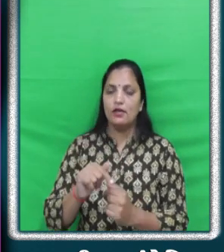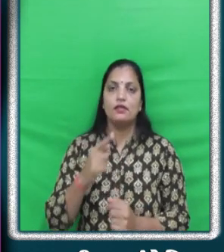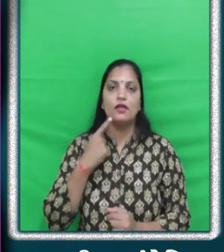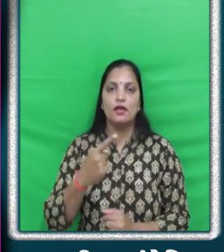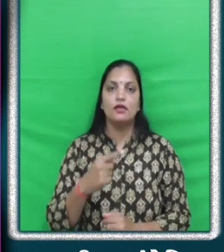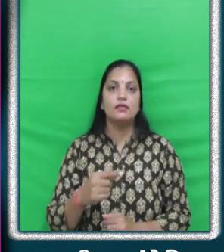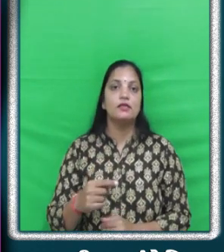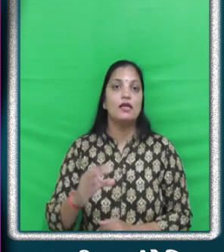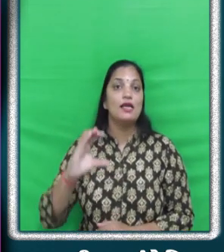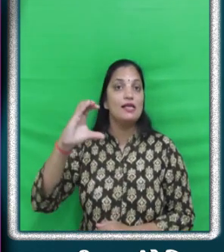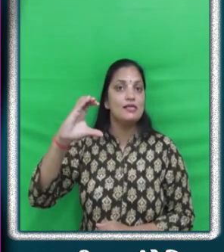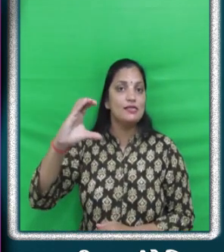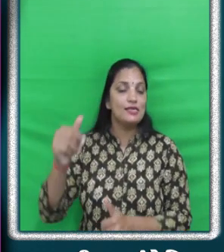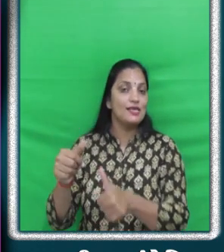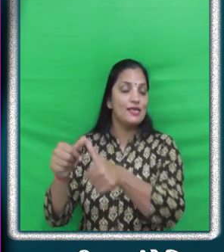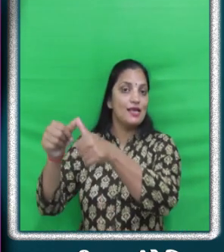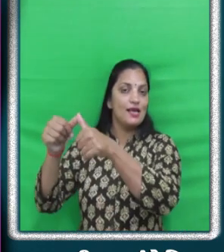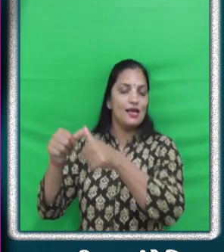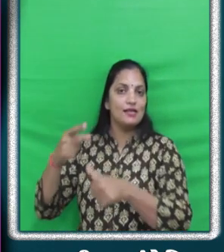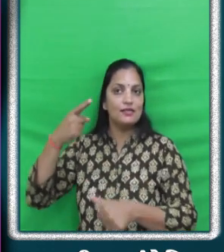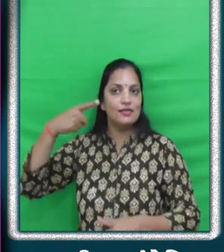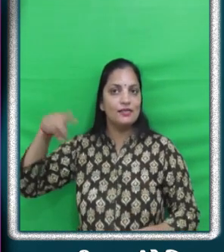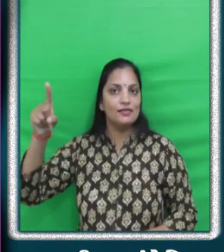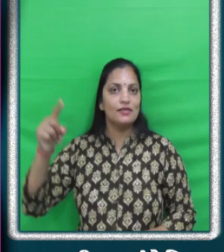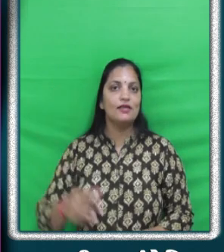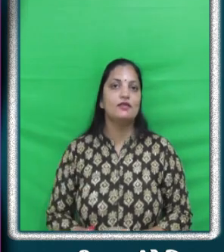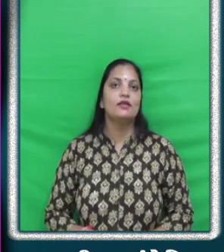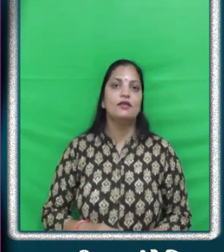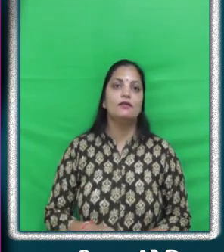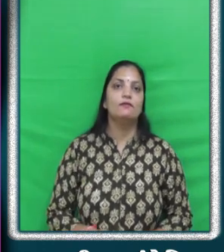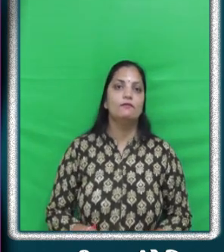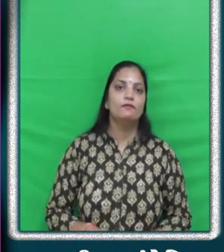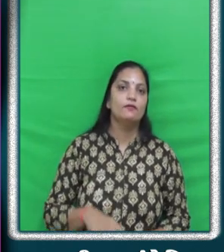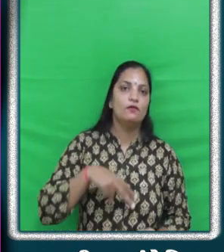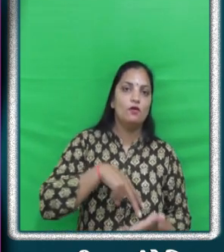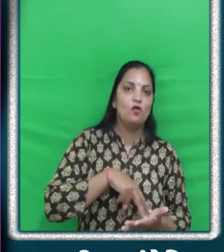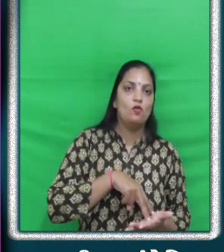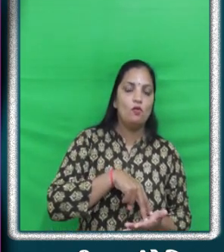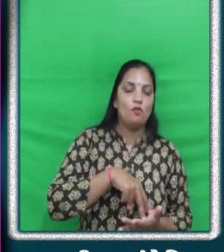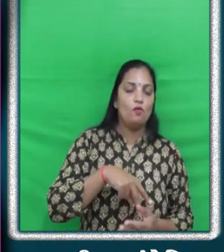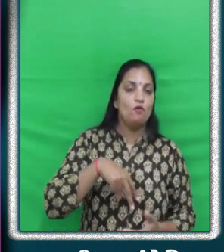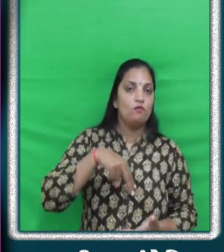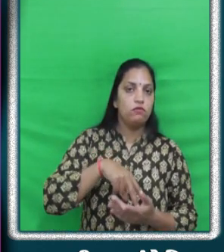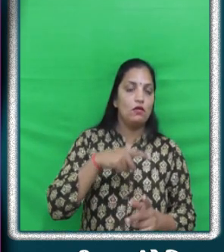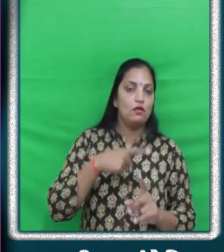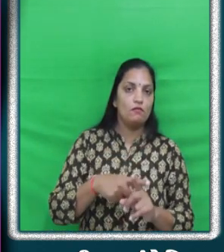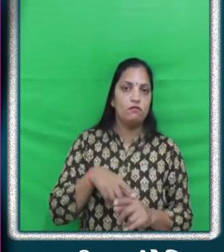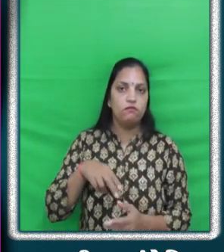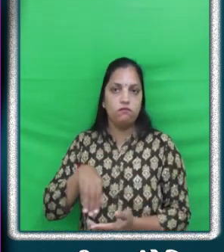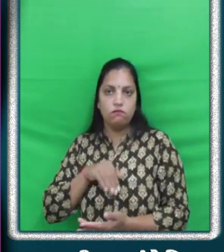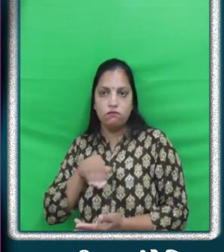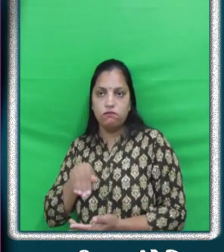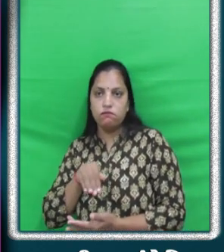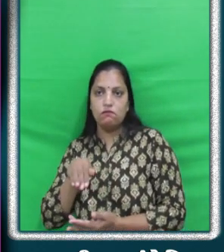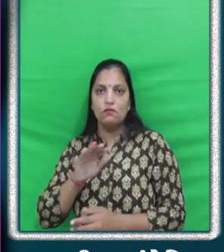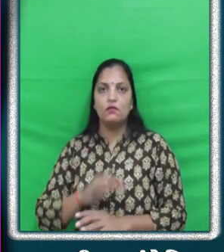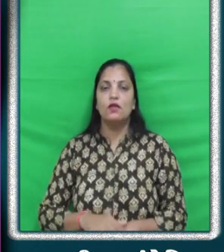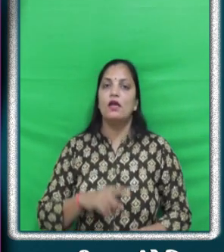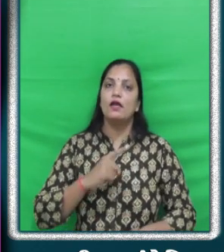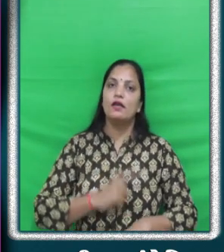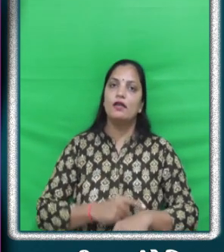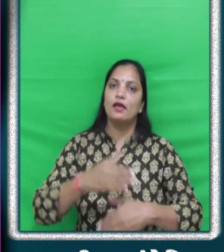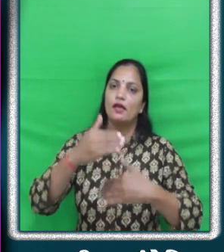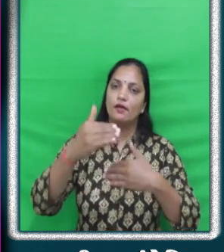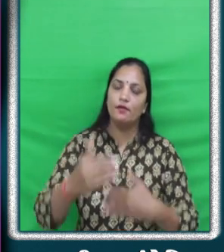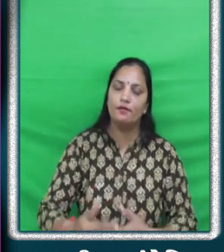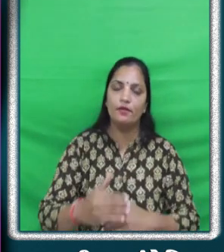ગુડ. ટેલી કરી લો કે તમારો આન્સર મેચ થાય છે સી, ઉભયજીવી અને સરીસૃપ. તમારા માટે નેક્સ્ટ ક્વેશ્ચન ફટાફટ. હવે